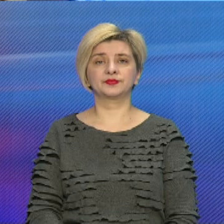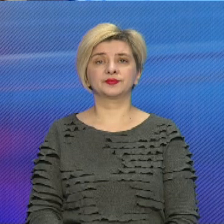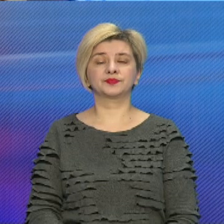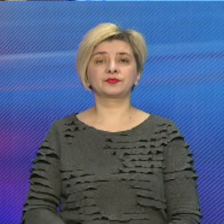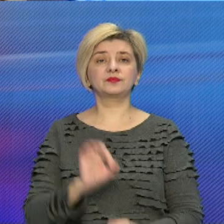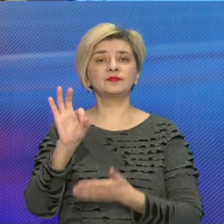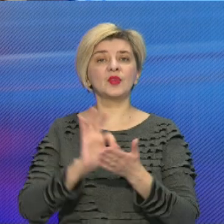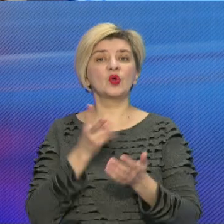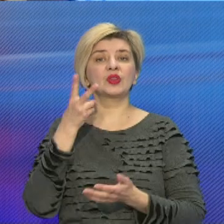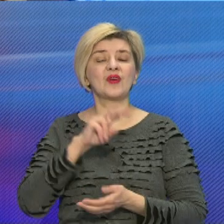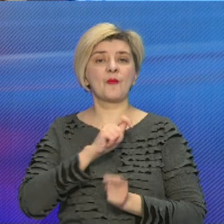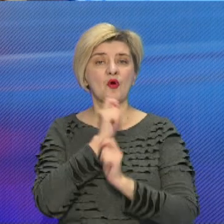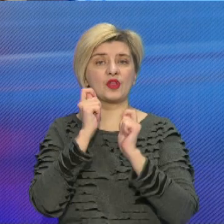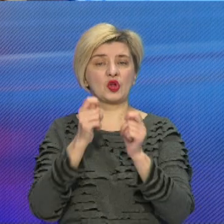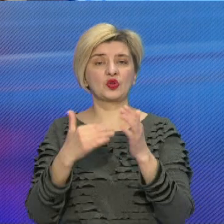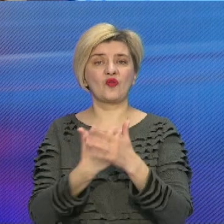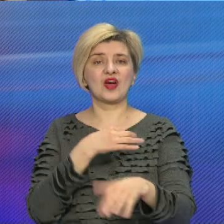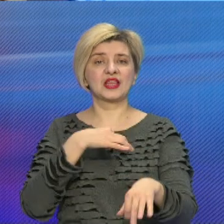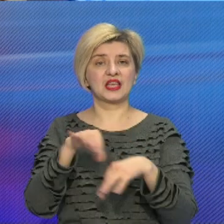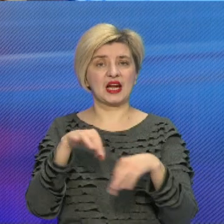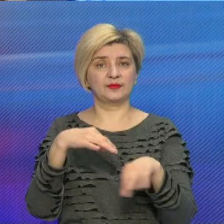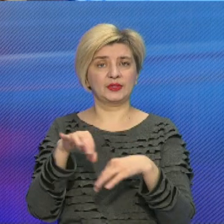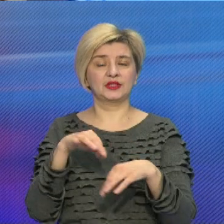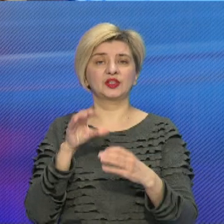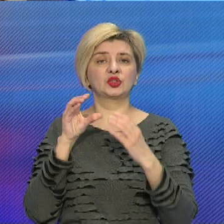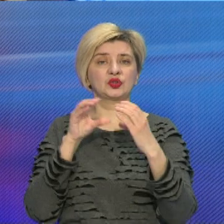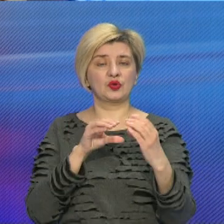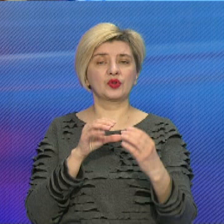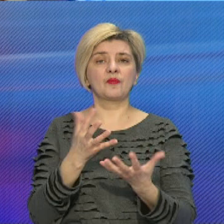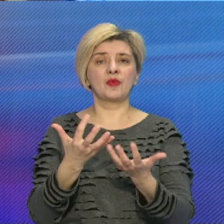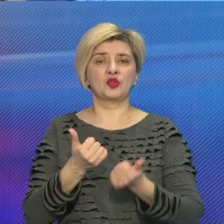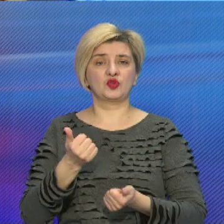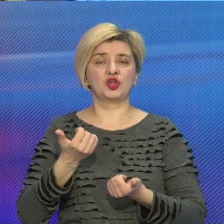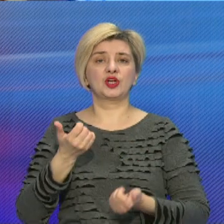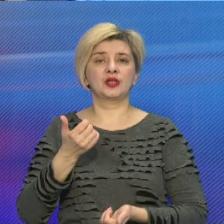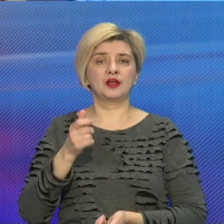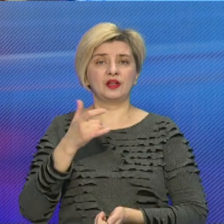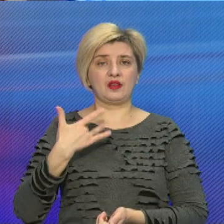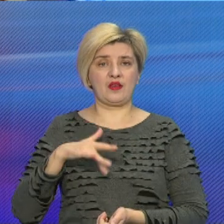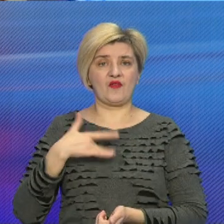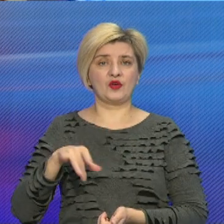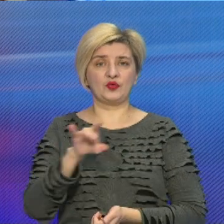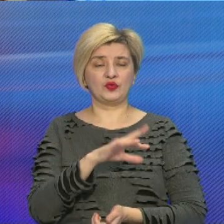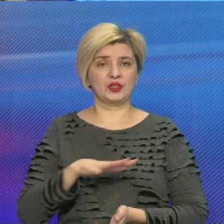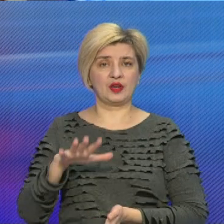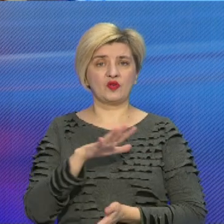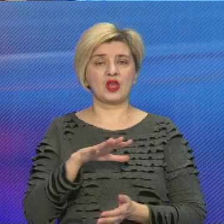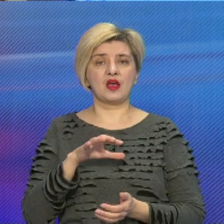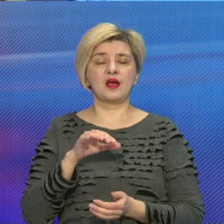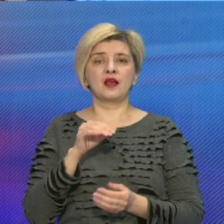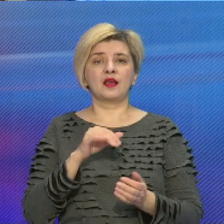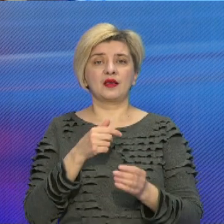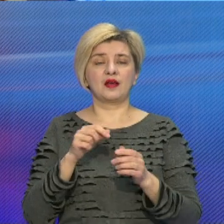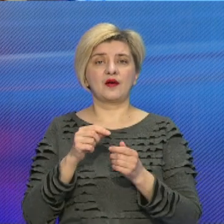Адразу два подарунки. Новенькие транспортные сродки атрымали жыхары Новагрудского района. Аутопарк межгалинового центра для забеспечения